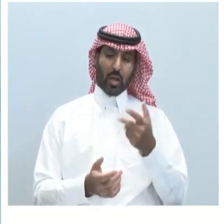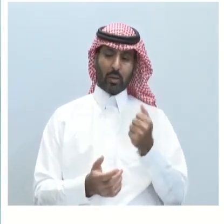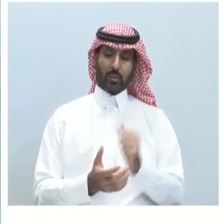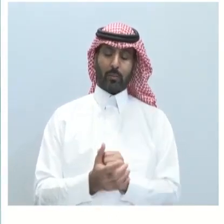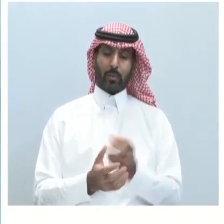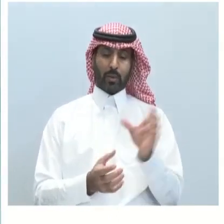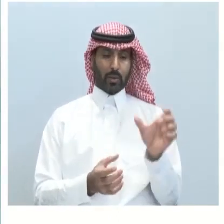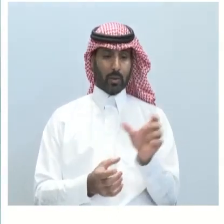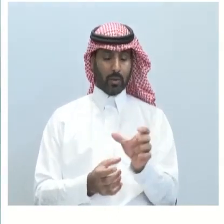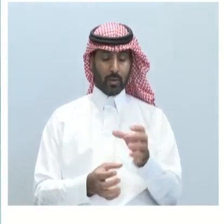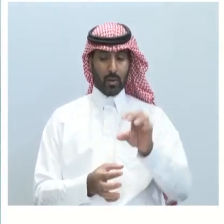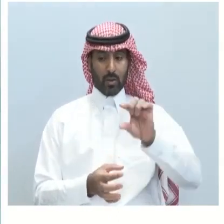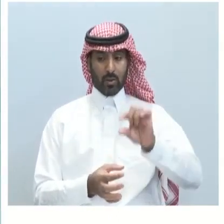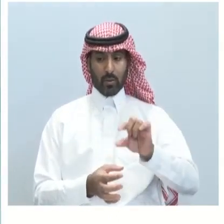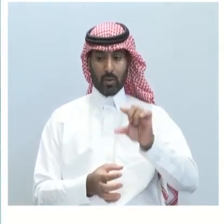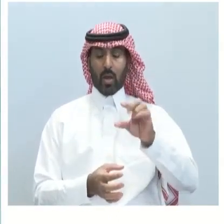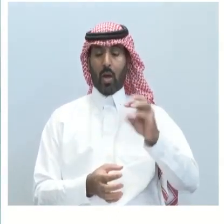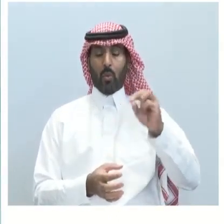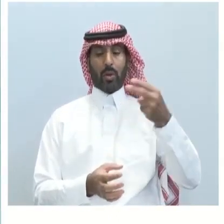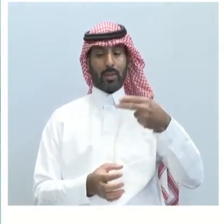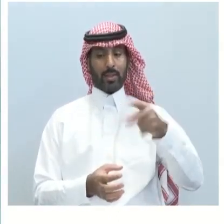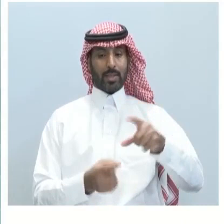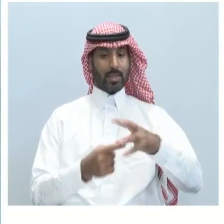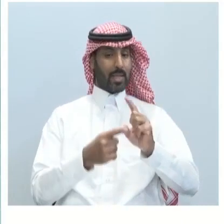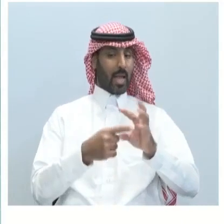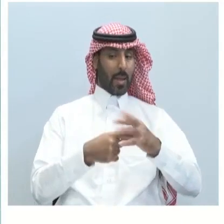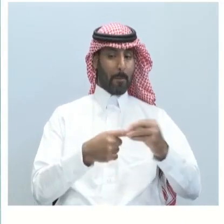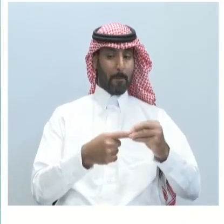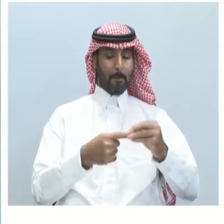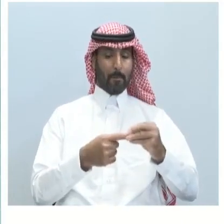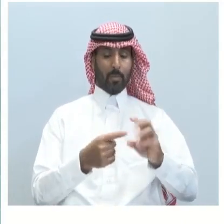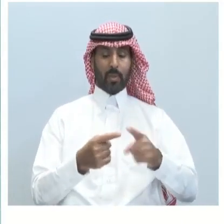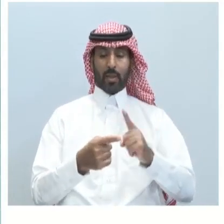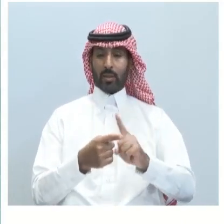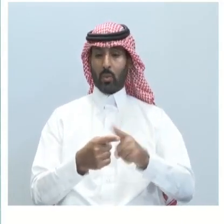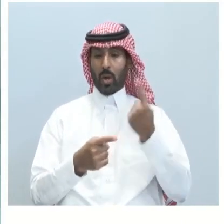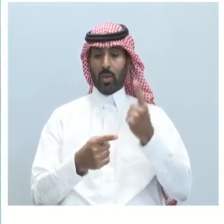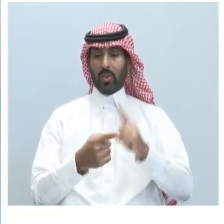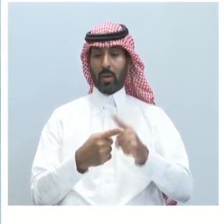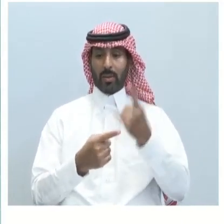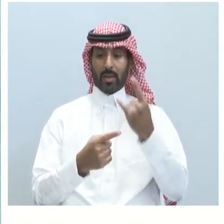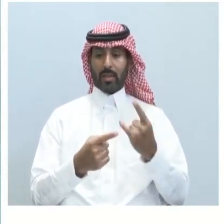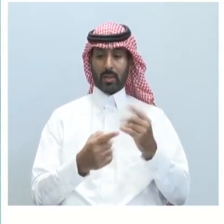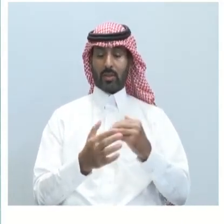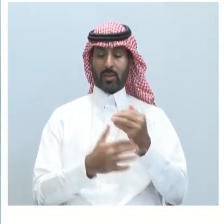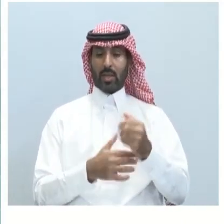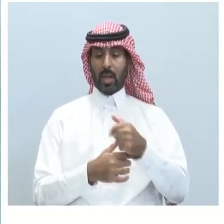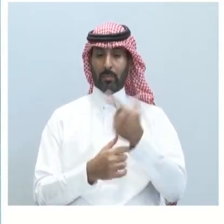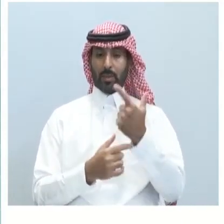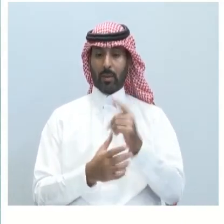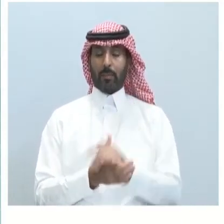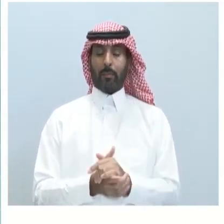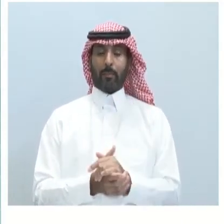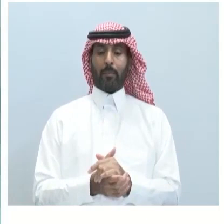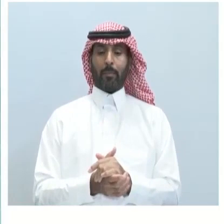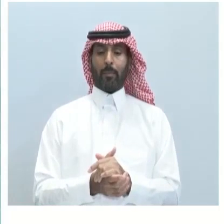التركيز فعندي هنا تركيز الاو اتش سالب الاو اتش سالب تركيزه واحد ضرب عشره اس سالب سبعه اس سالب